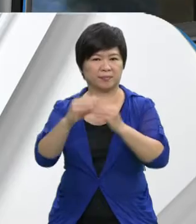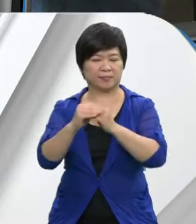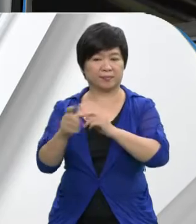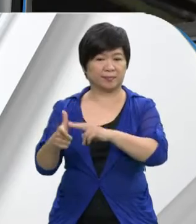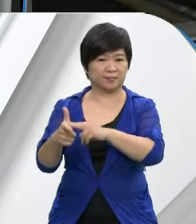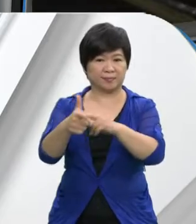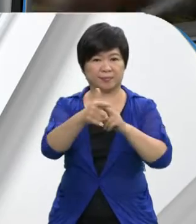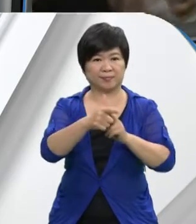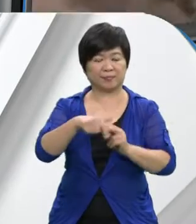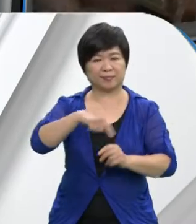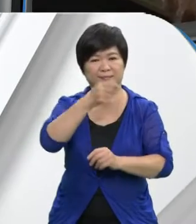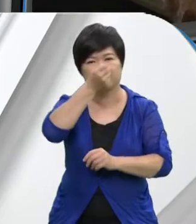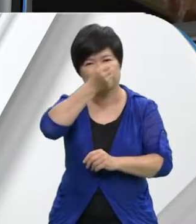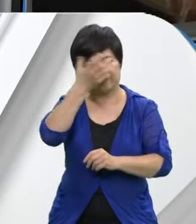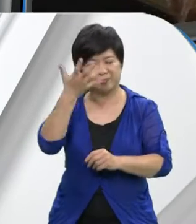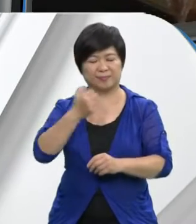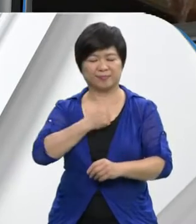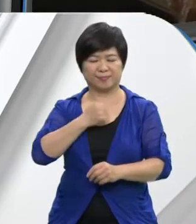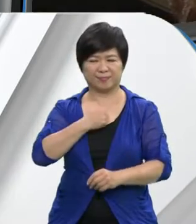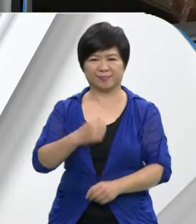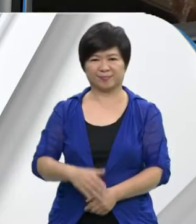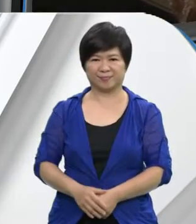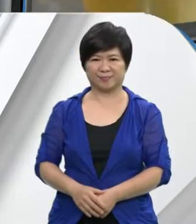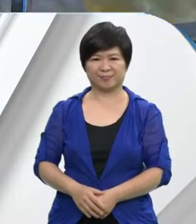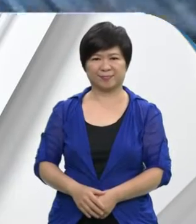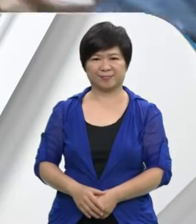本很多的后生学生的认识。